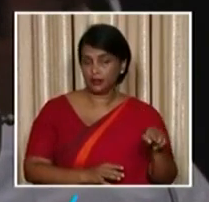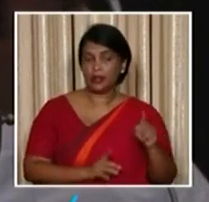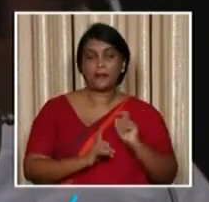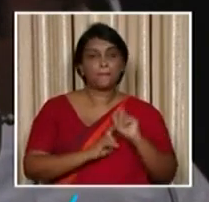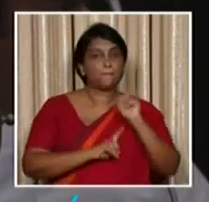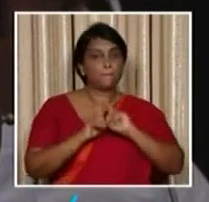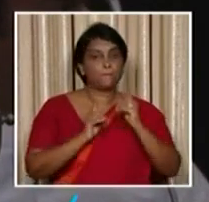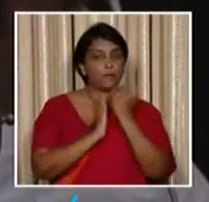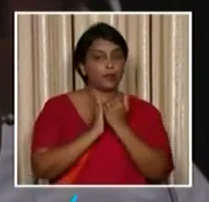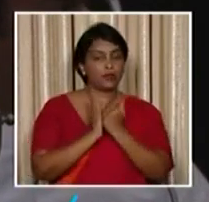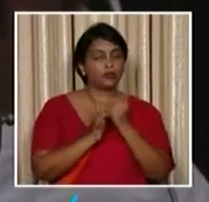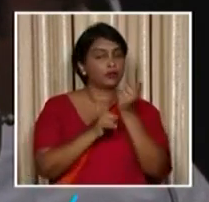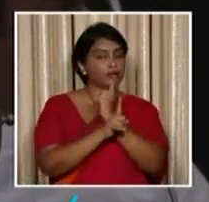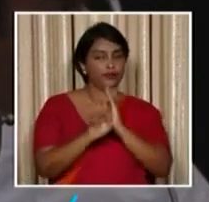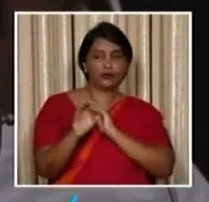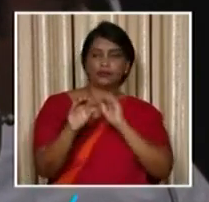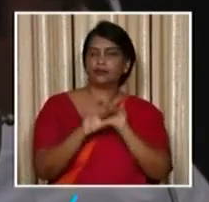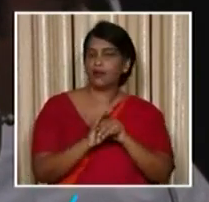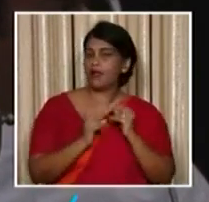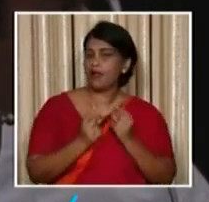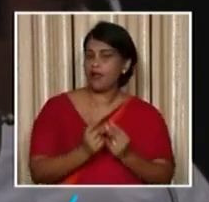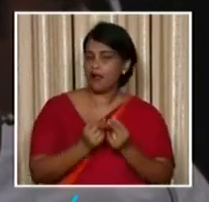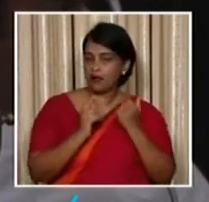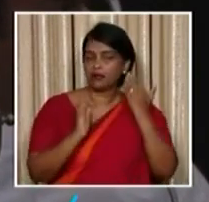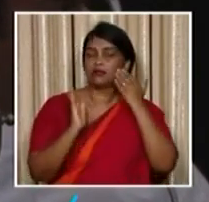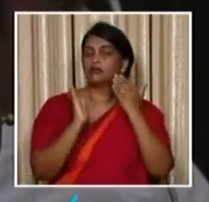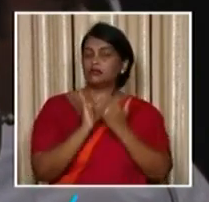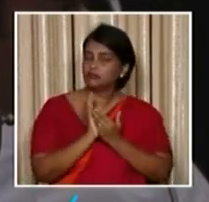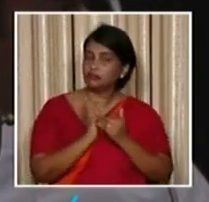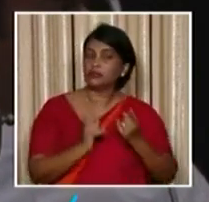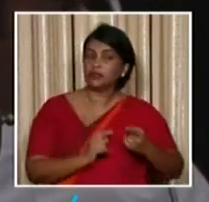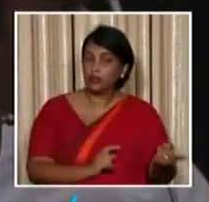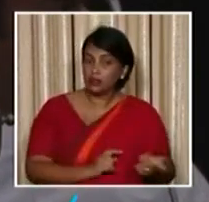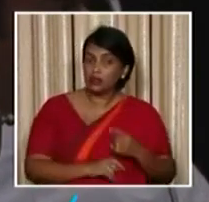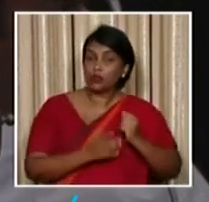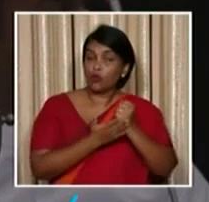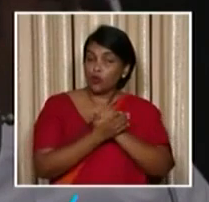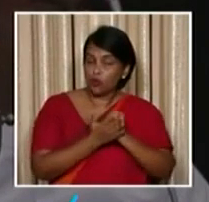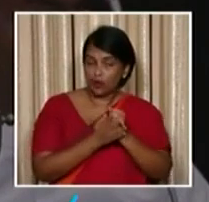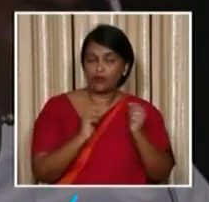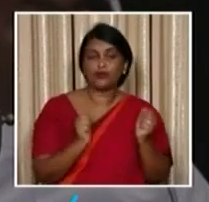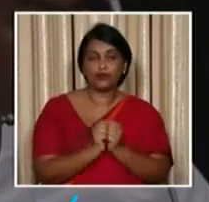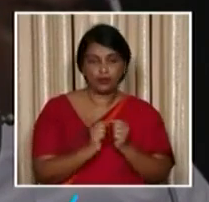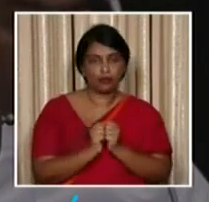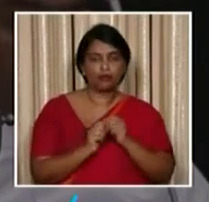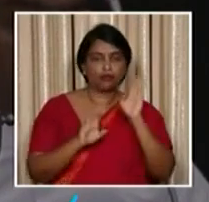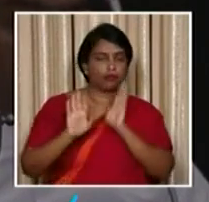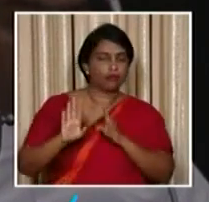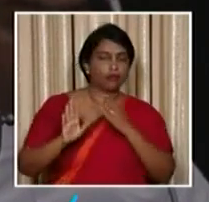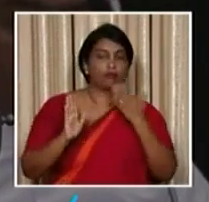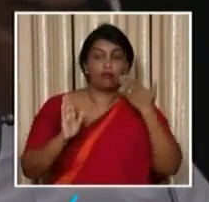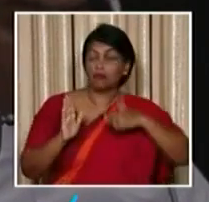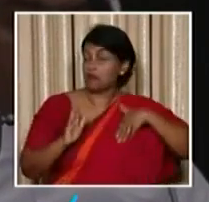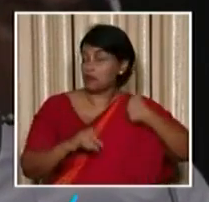पार्लमेंट वरप्रसाद रुजुम संबंध हदिश योजना शील योजना नियमित शील कटे अभिभा मुख्य गण